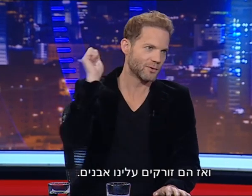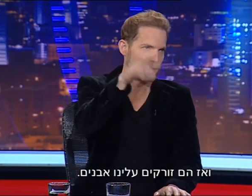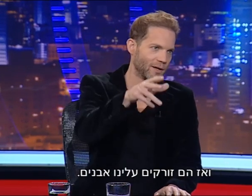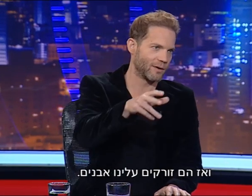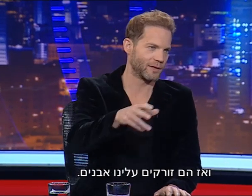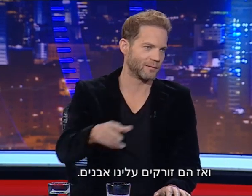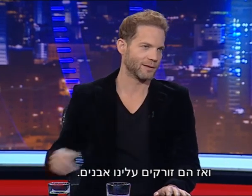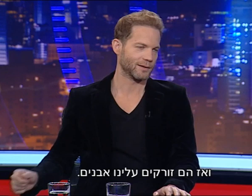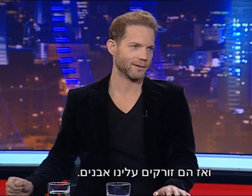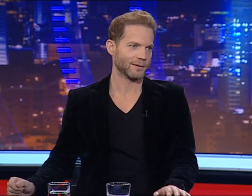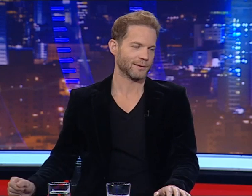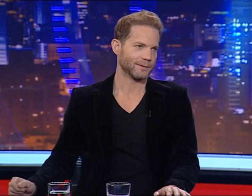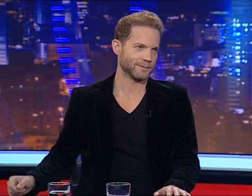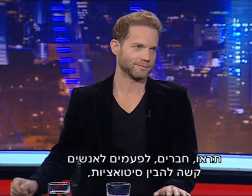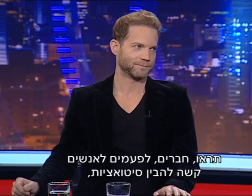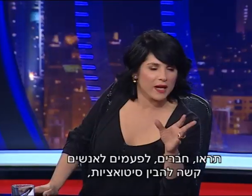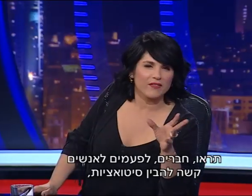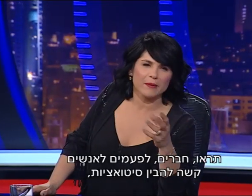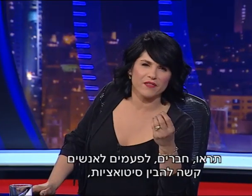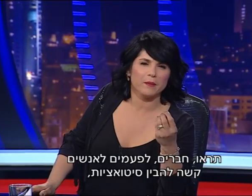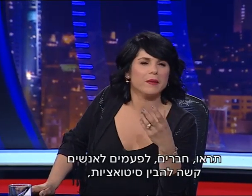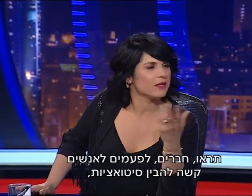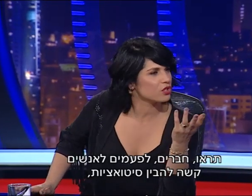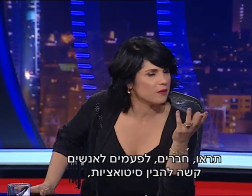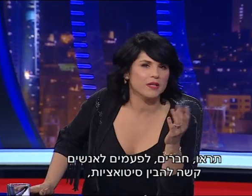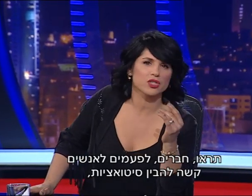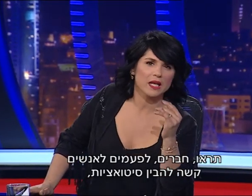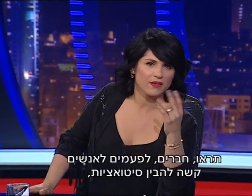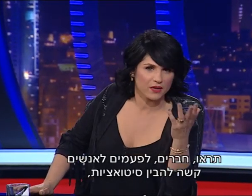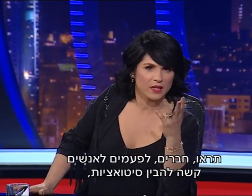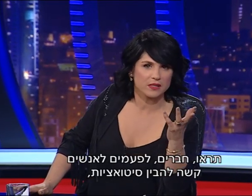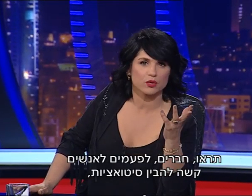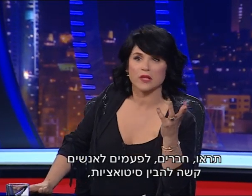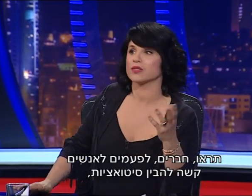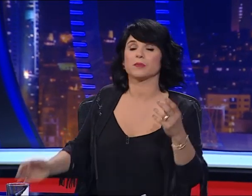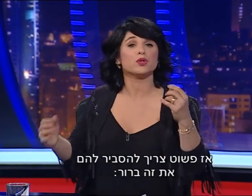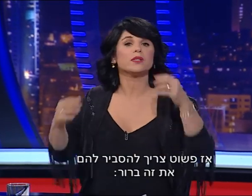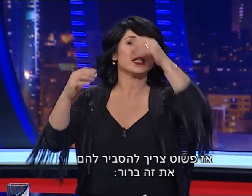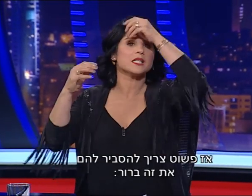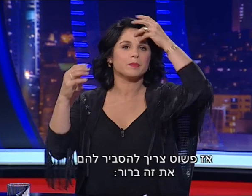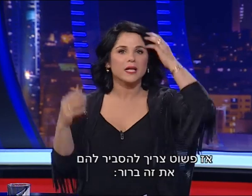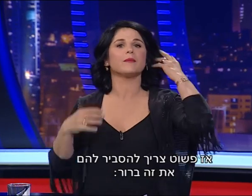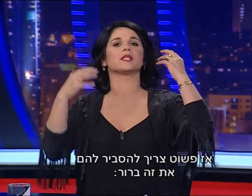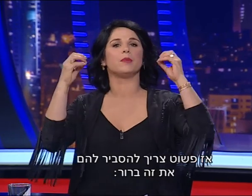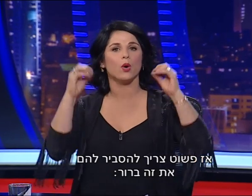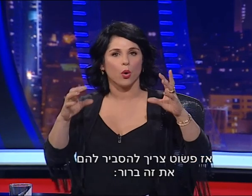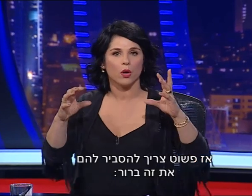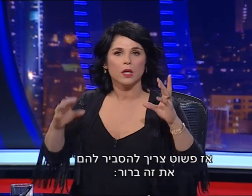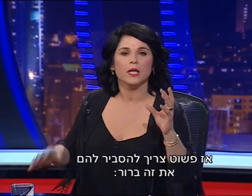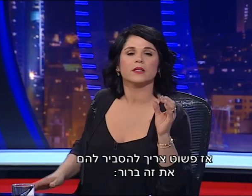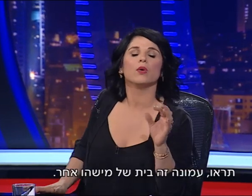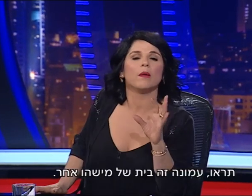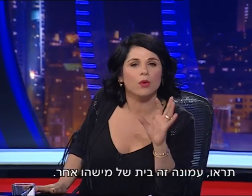ואז הם זורקים עלינו אבנים. תראו, חברים, לפעמים לאנשים קשה להבין סיטואציות, אז פשוט צריך להסביר להם את זה